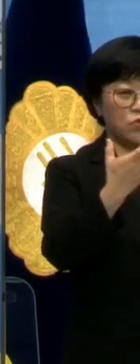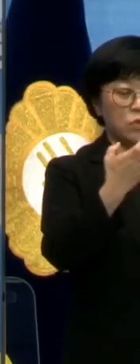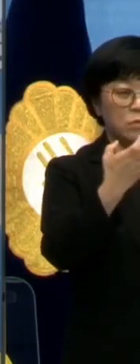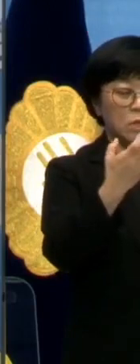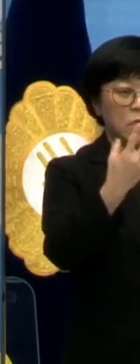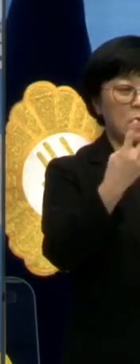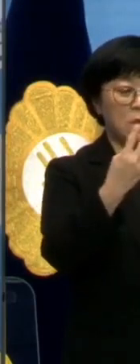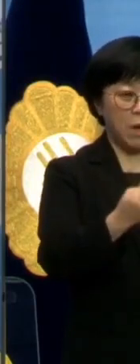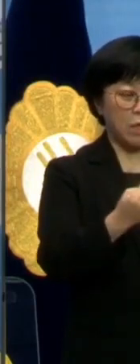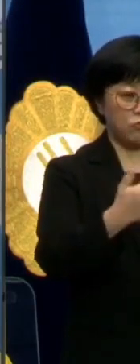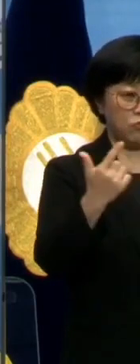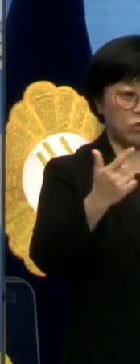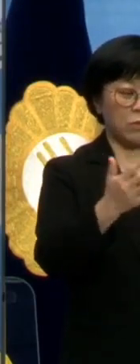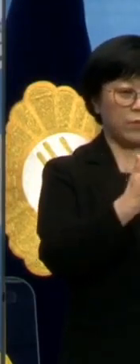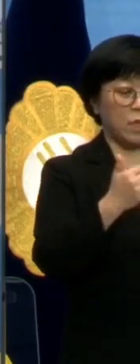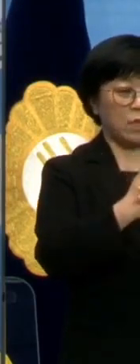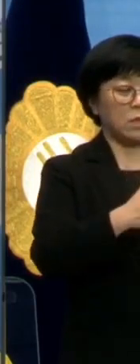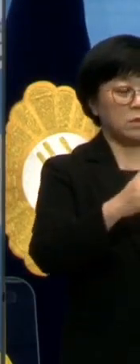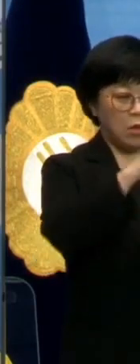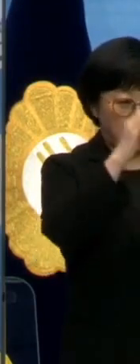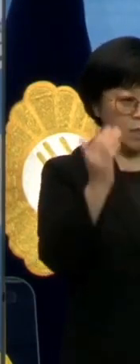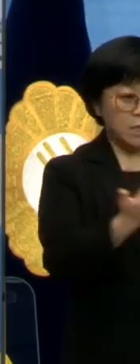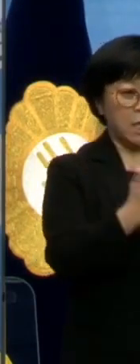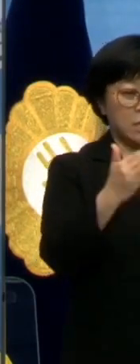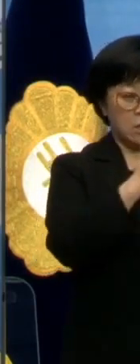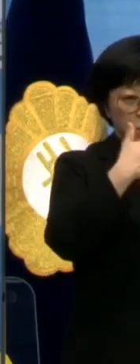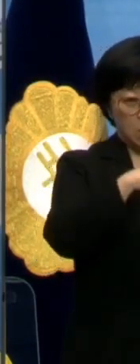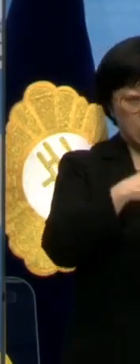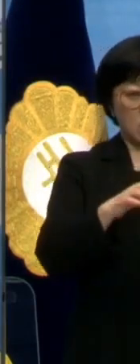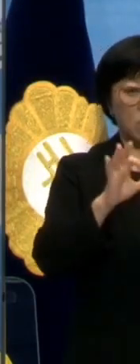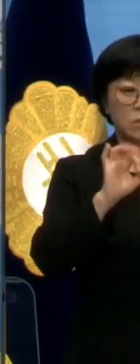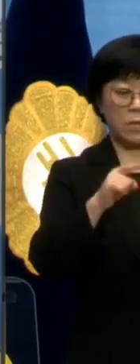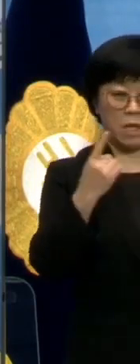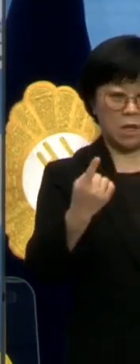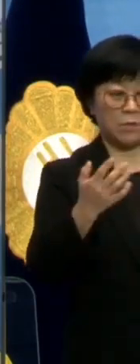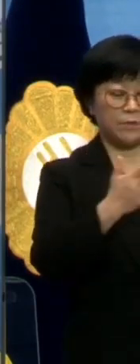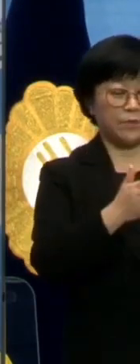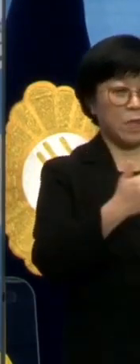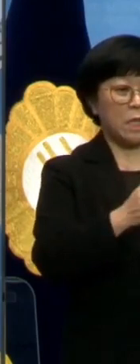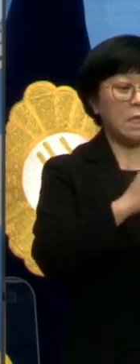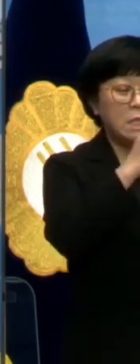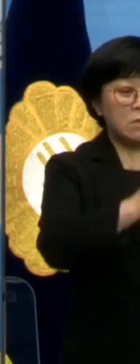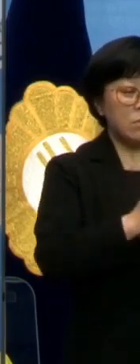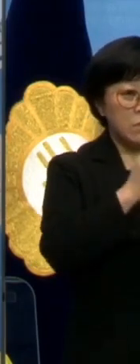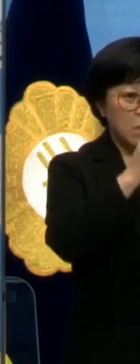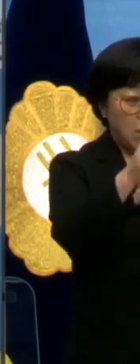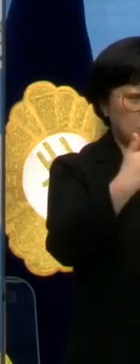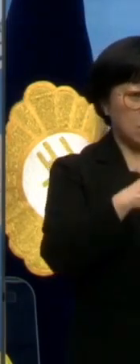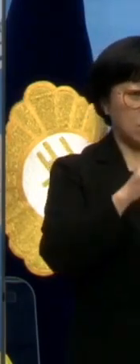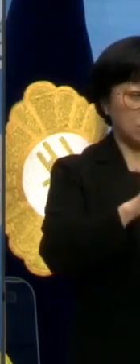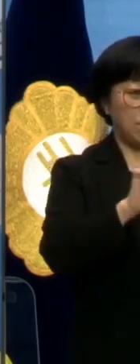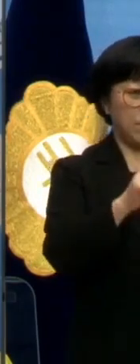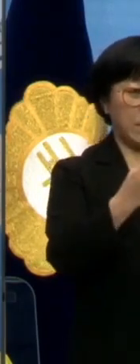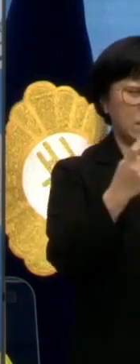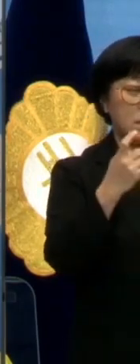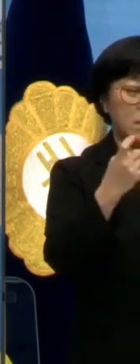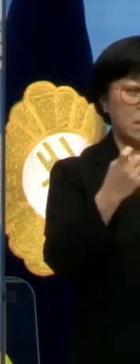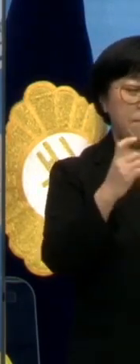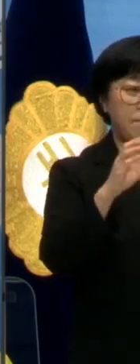6천 호로 전체 주택의 0.1%, 20년 장기 공공임대를 포함해도 110만 5천